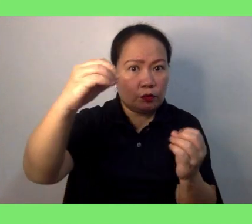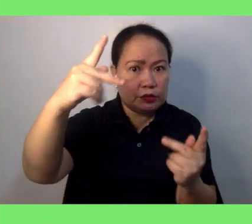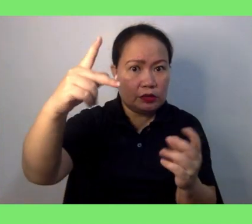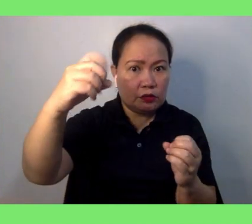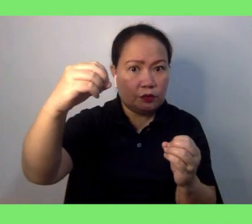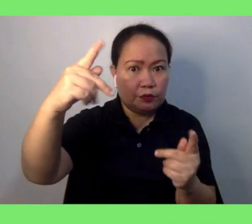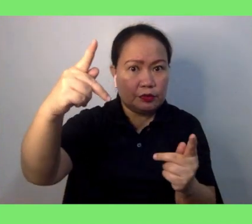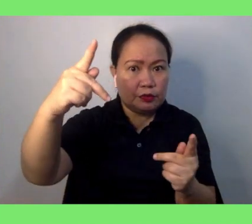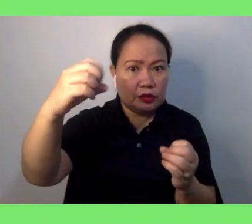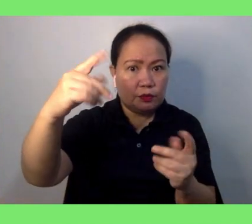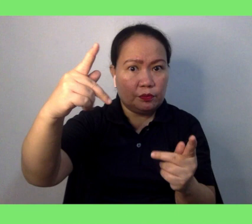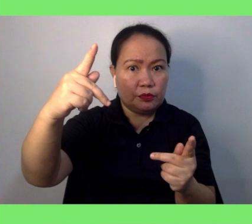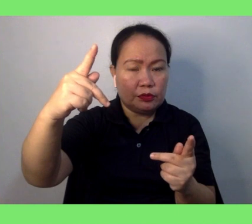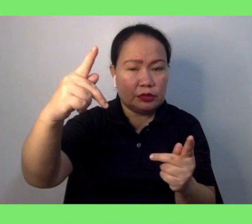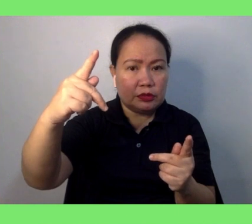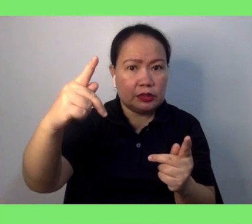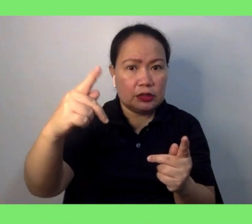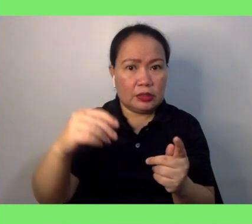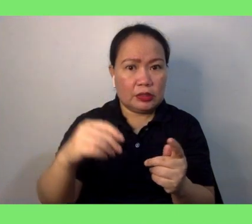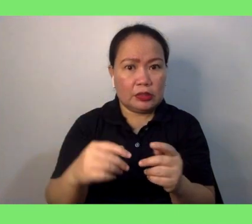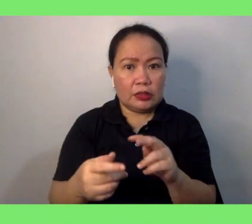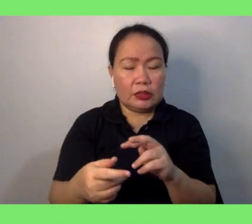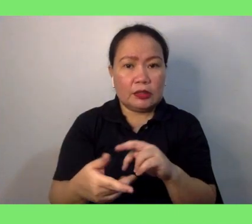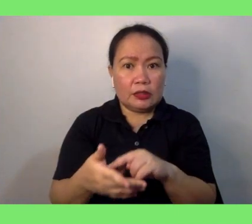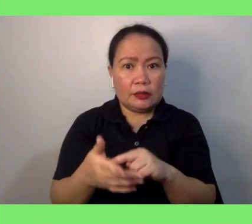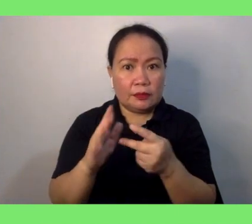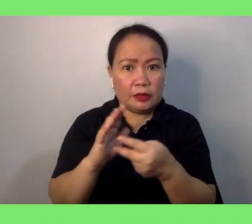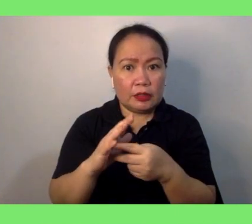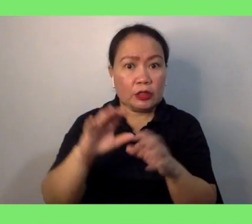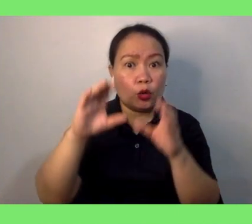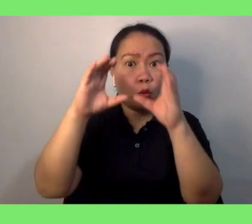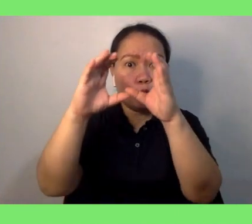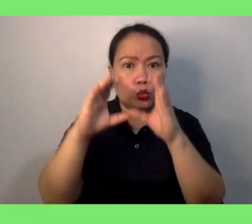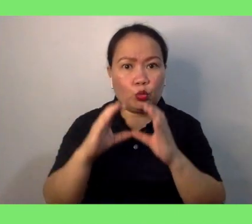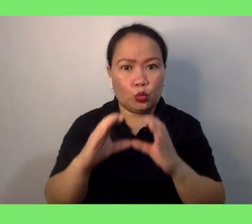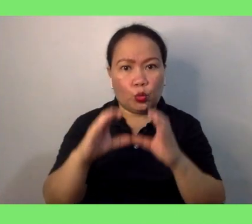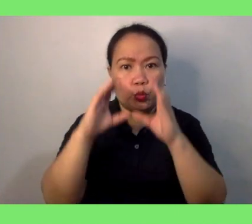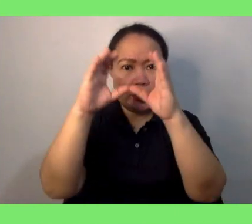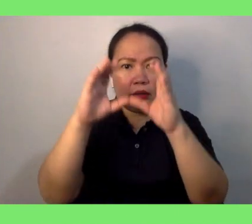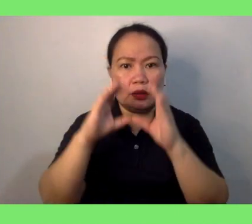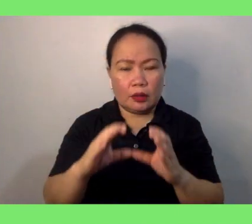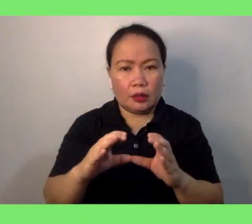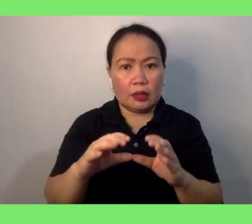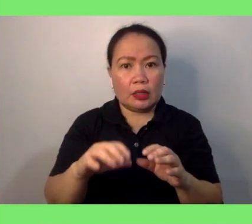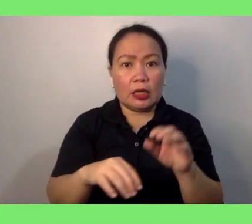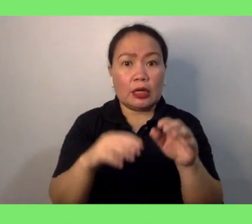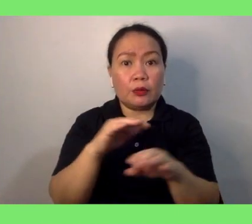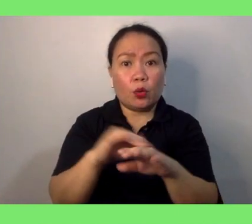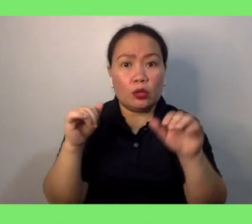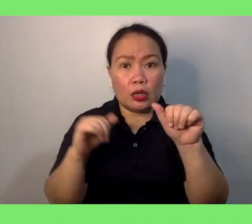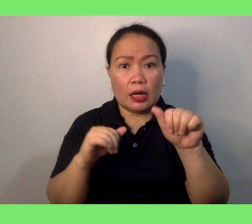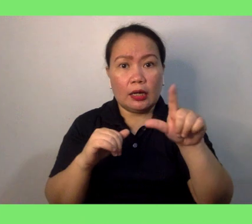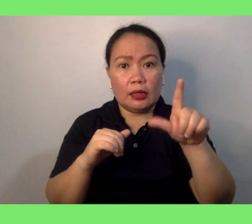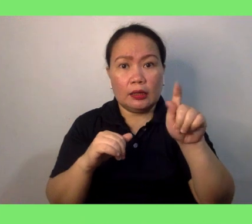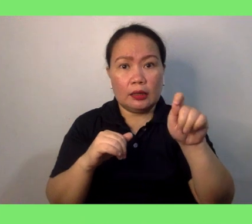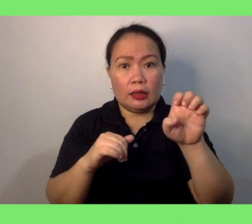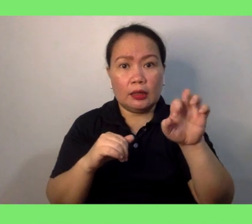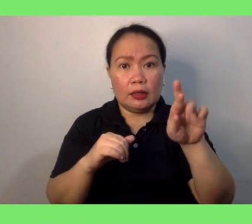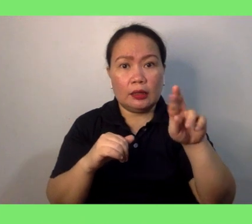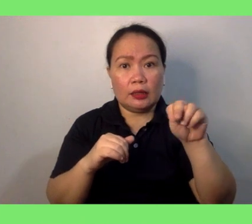Okay, they are opposite side. So, ibig sabihin, congruent sila. Kasi ano yan? Alternate interior. Gamitin mo yung